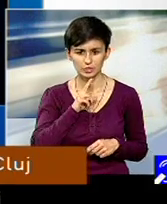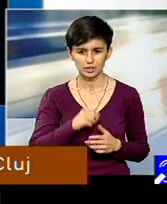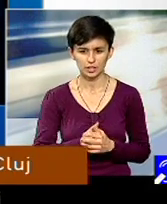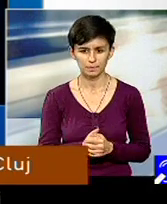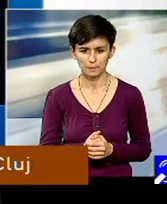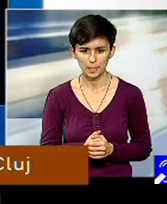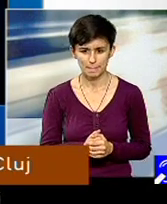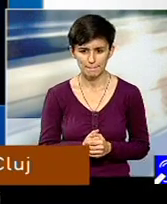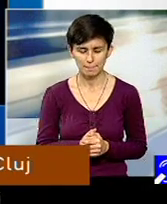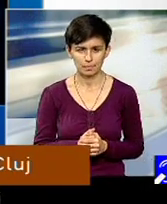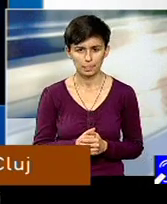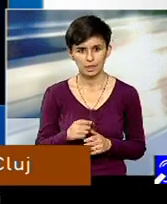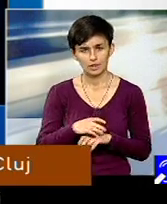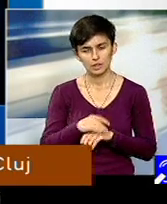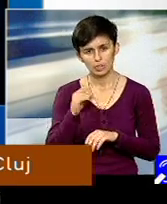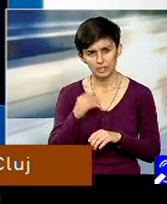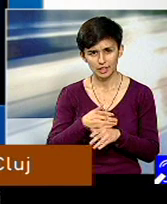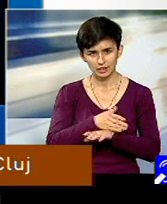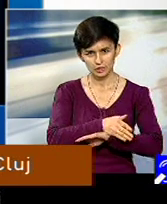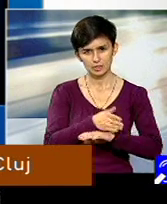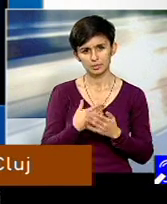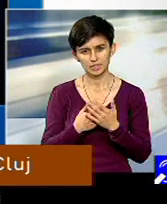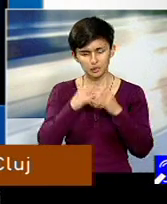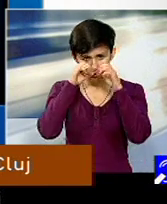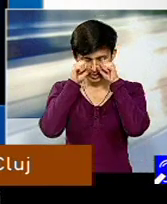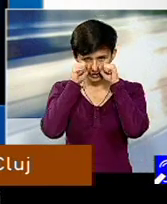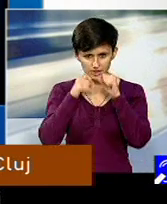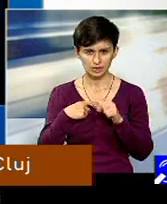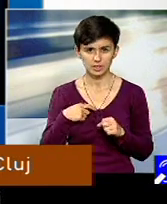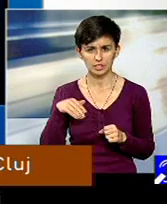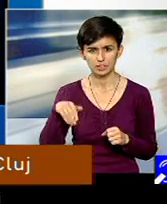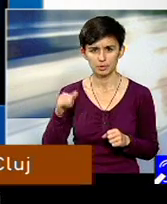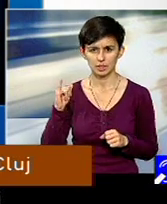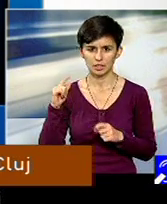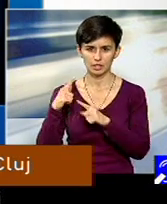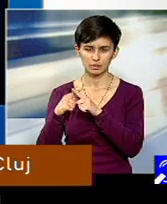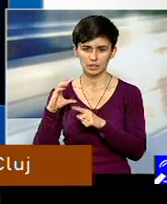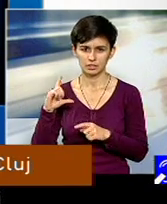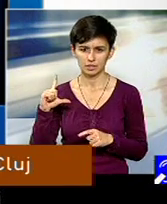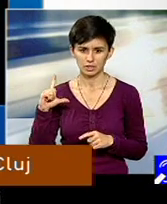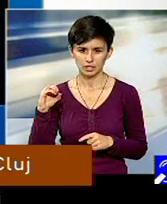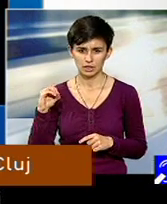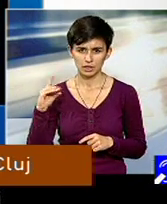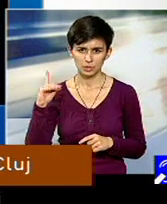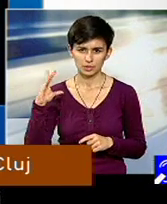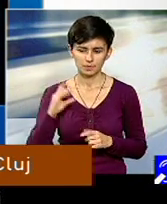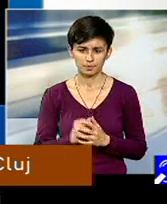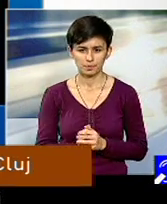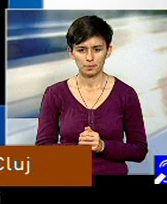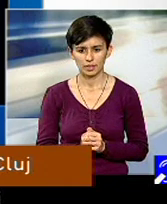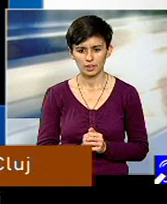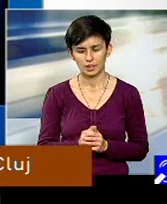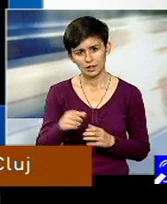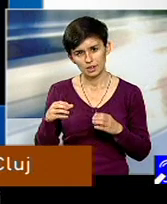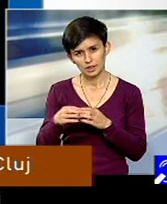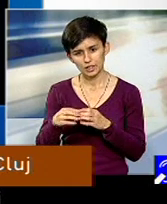cu deficiențe de auz, iar în același timp o variantă accesibilizată pentru nevăzători se regăsește pe platforma Mixcloud.